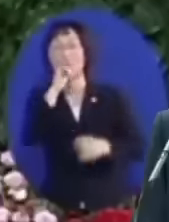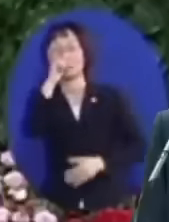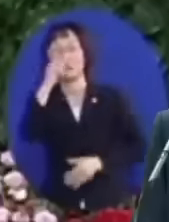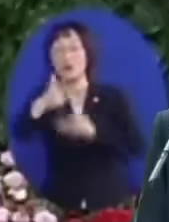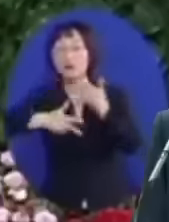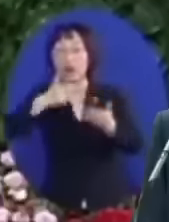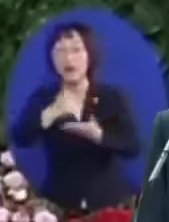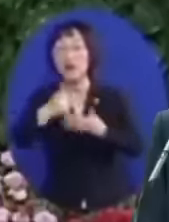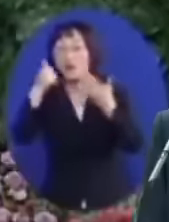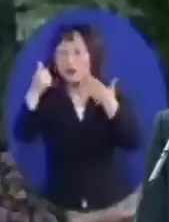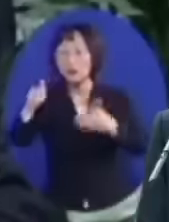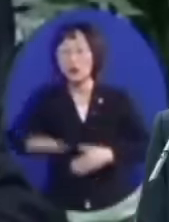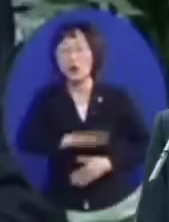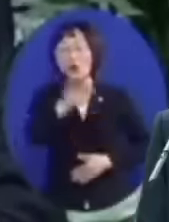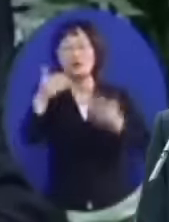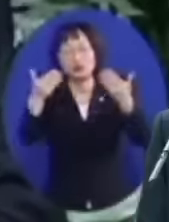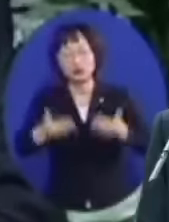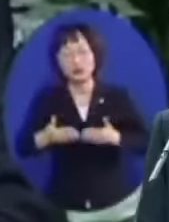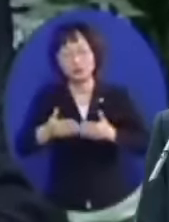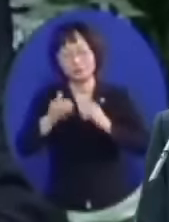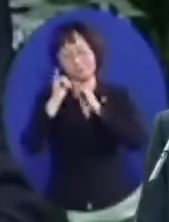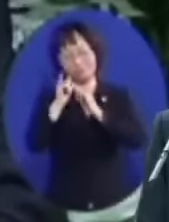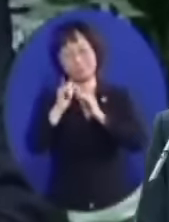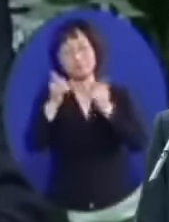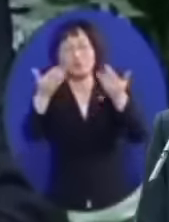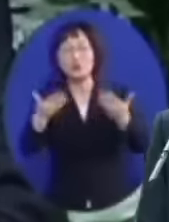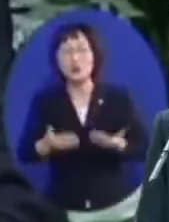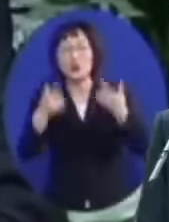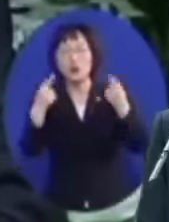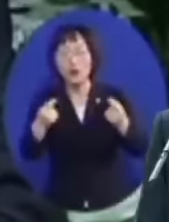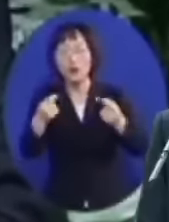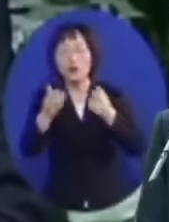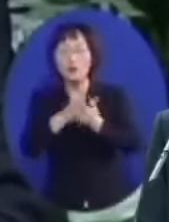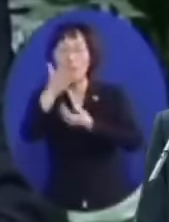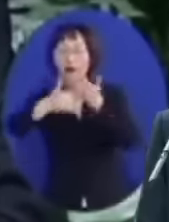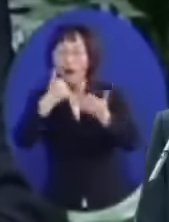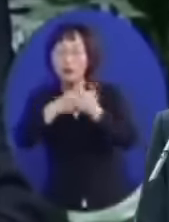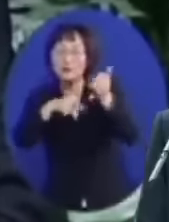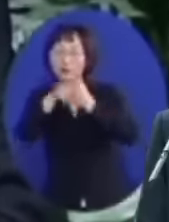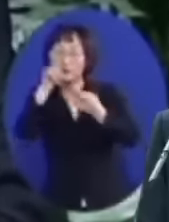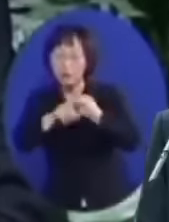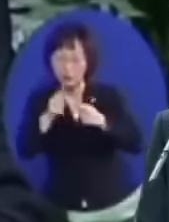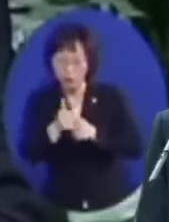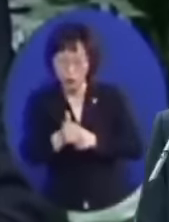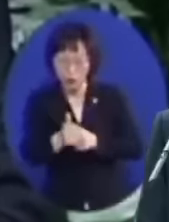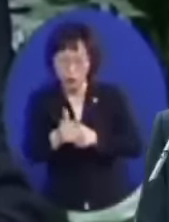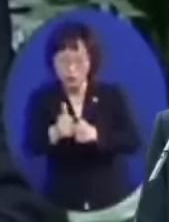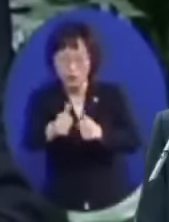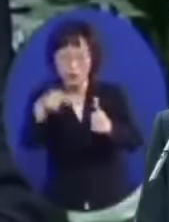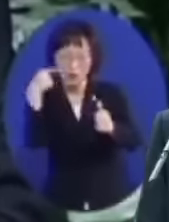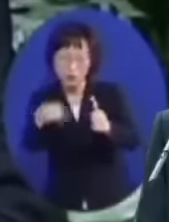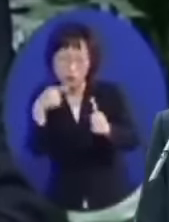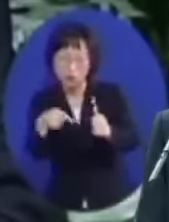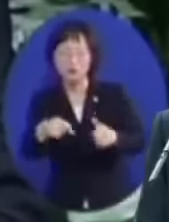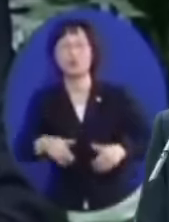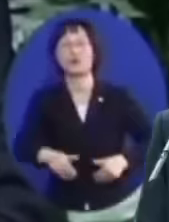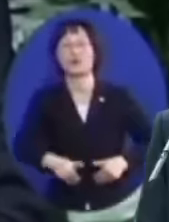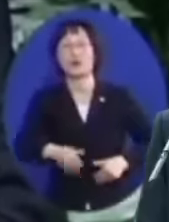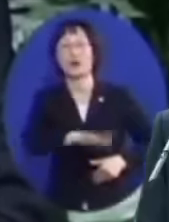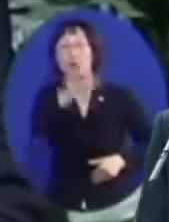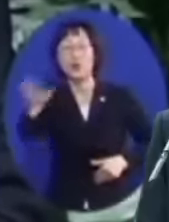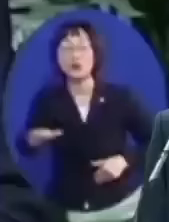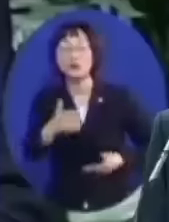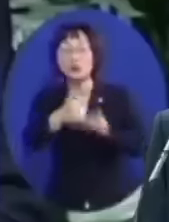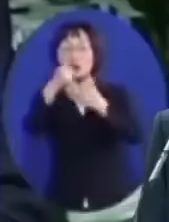주신 기업이요 상급이기 때문에 우리가 하나님의 뜻을 쫓아 자녀를 공부시켜야 되는 것입니다. 우리는 그가